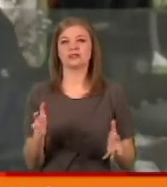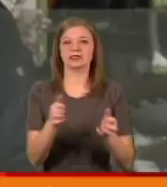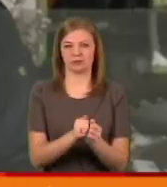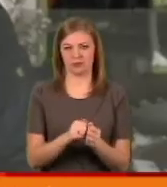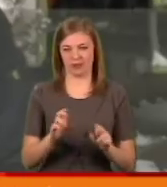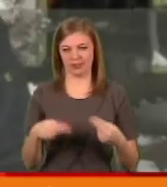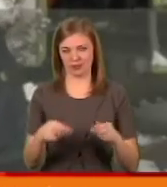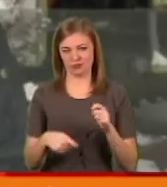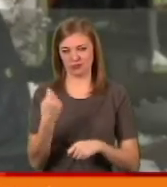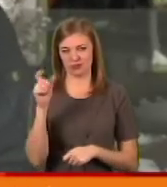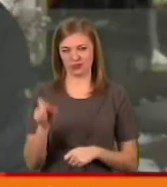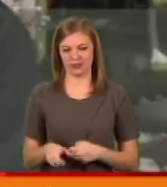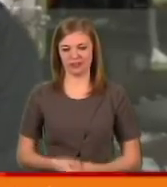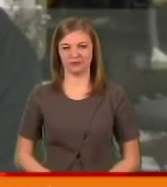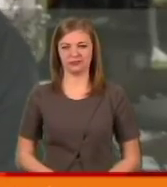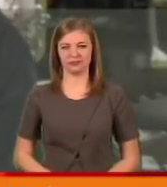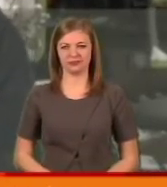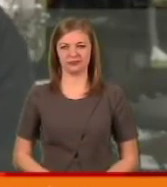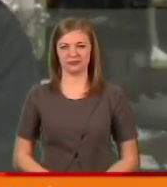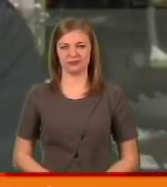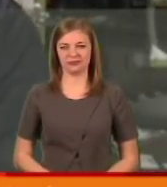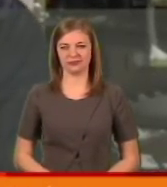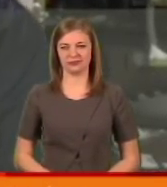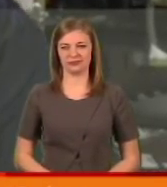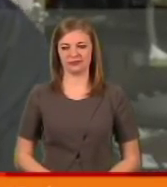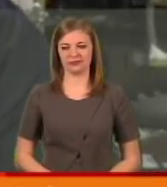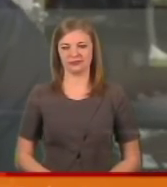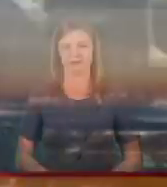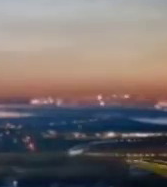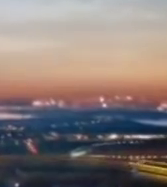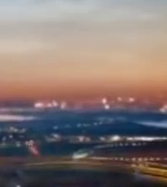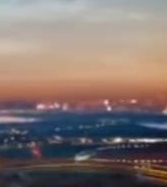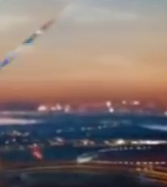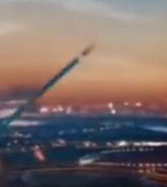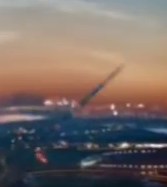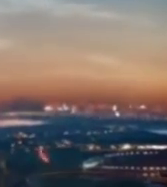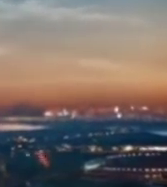спіймати порушника. Борис Сичалко та Валерій Ардашнюк, програма «Вікна СТБ».